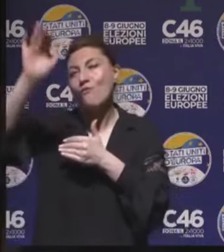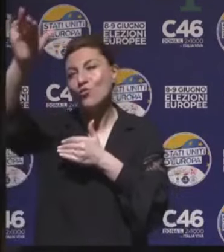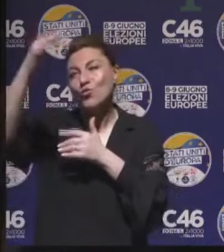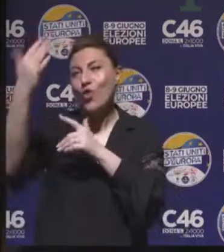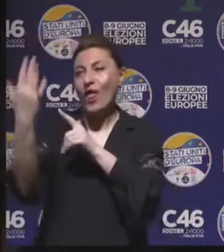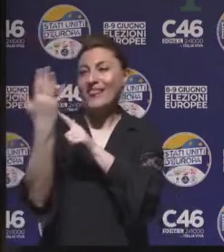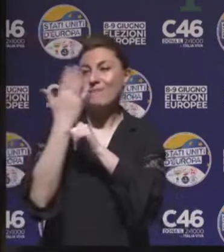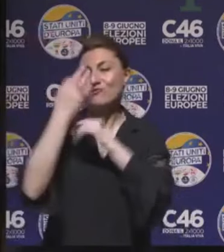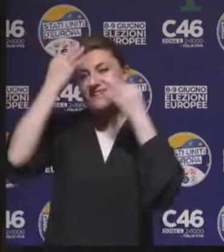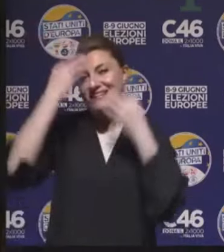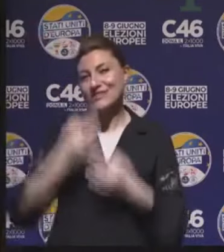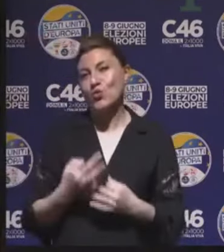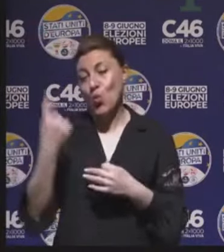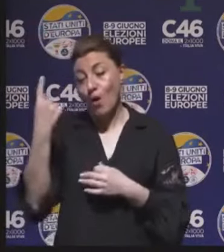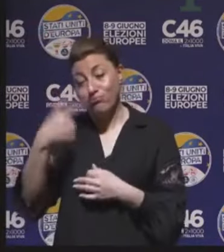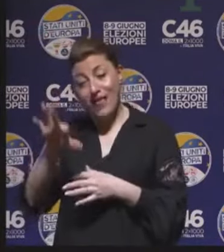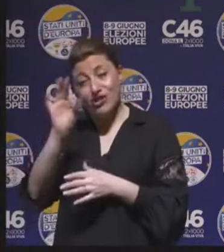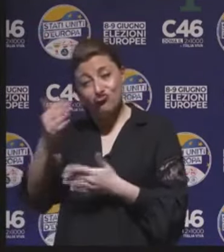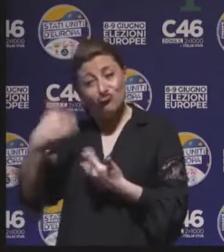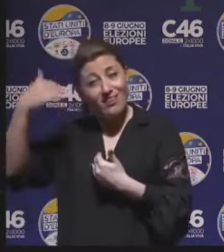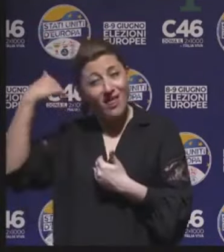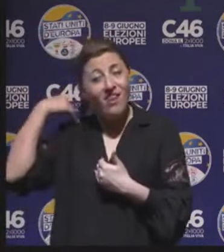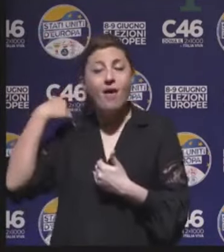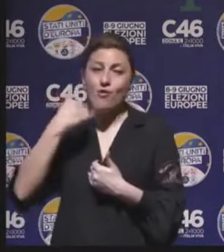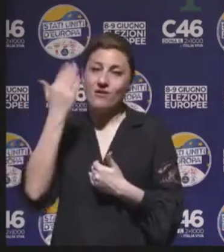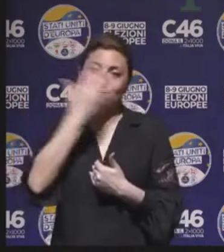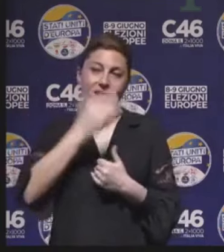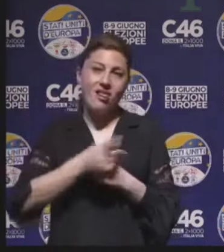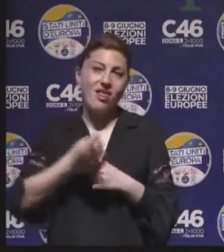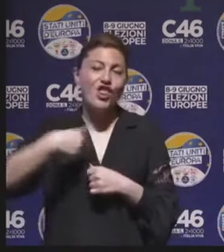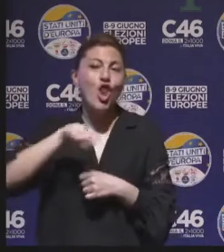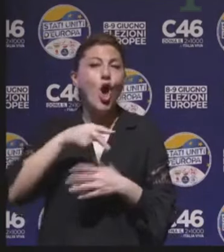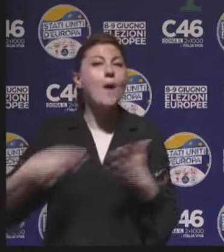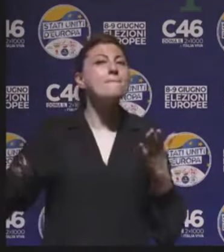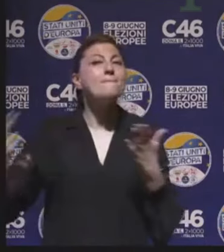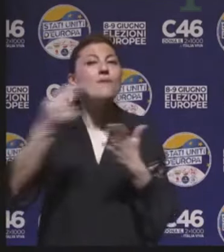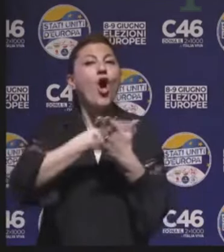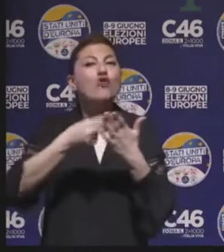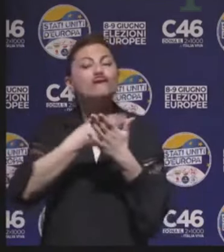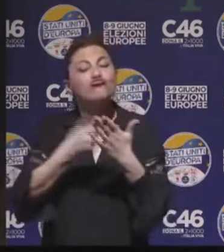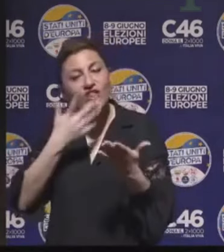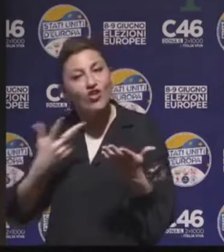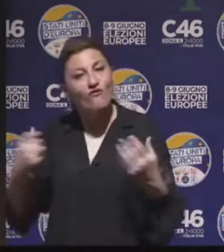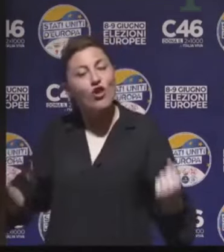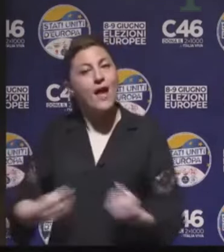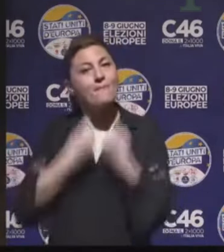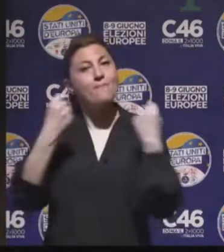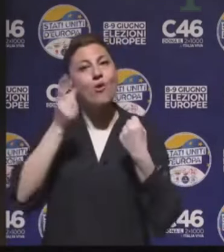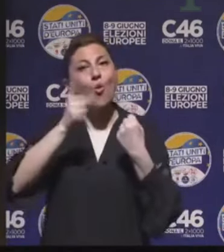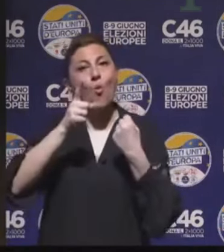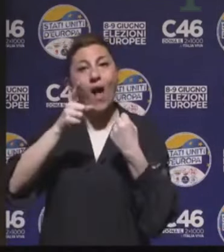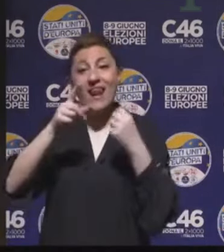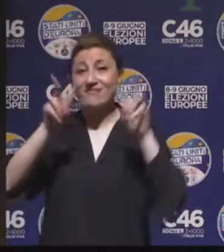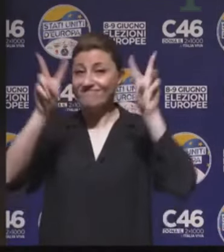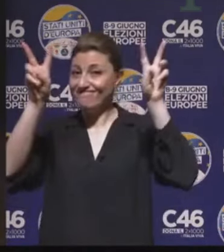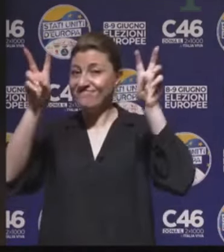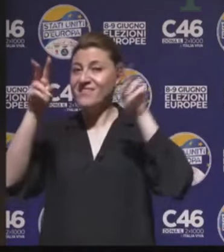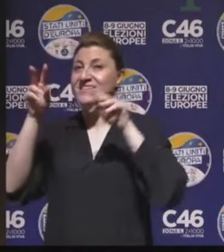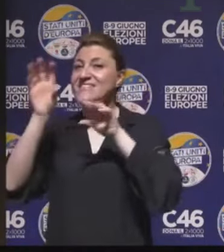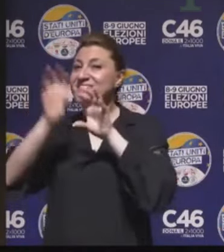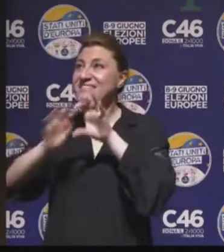sbagliata e noi rilanciamo con un progetto che ha Stati Uniti di Europa non il cognome di una